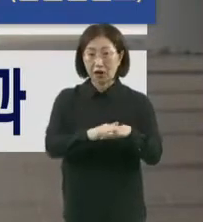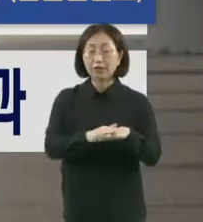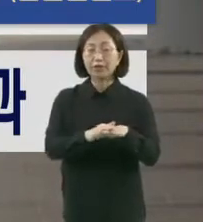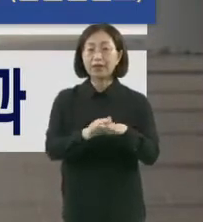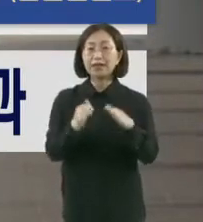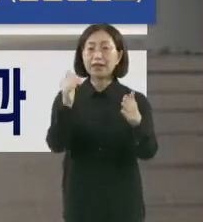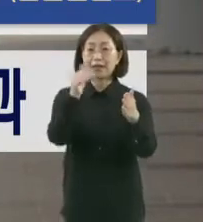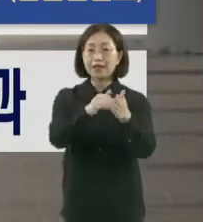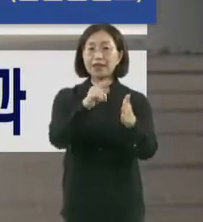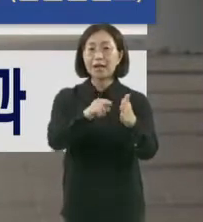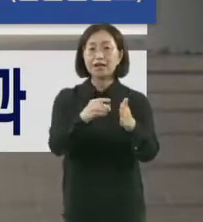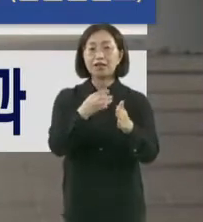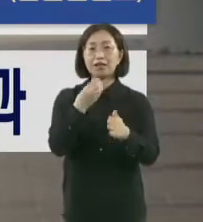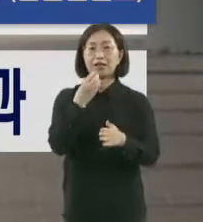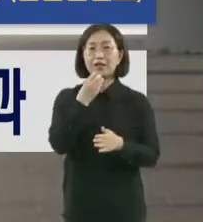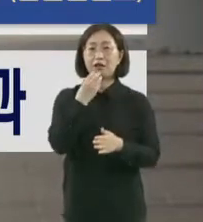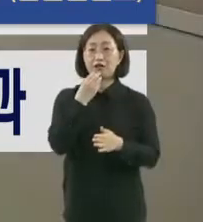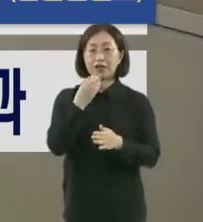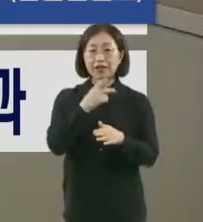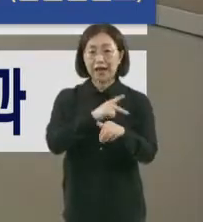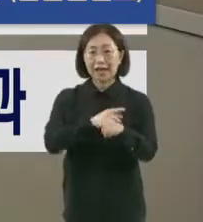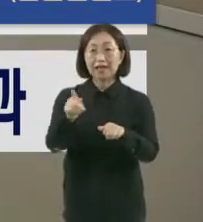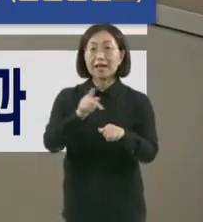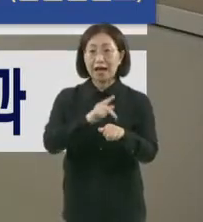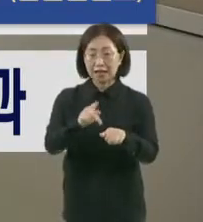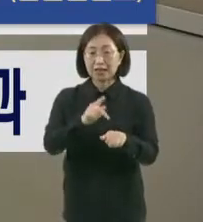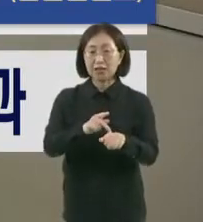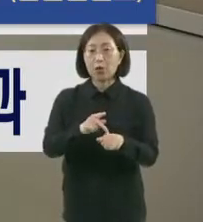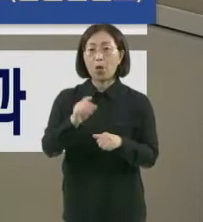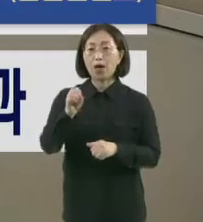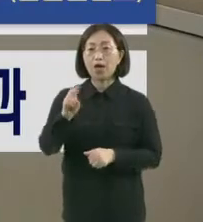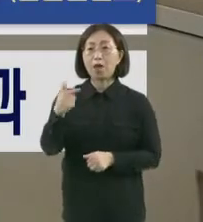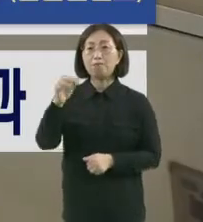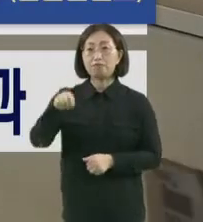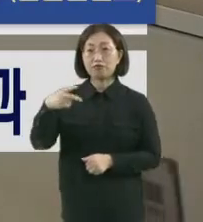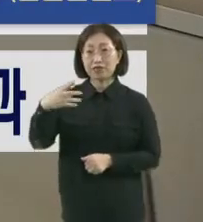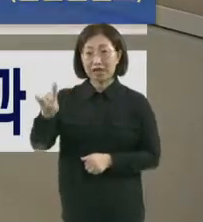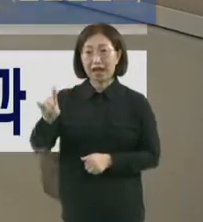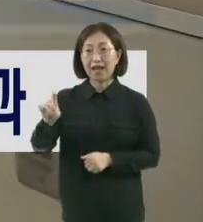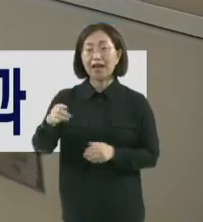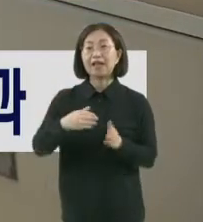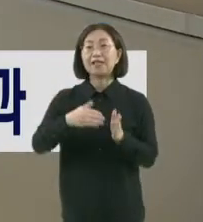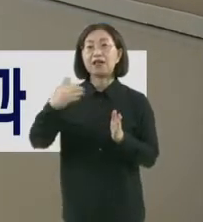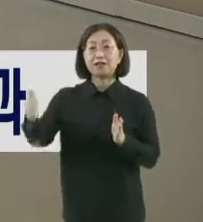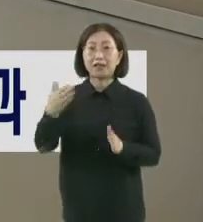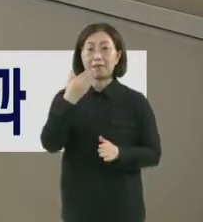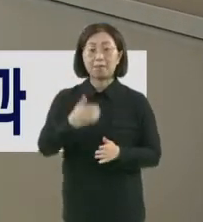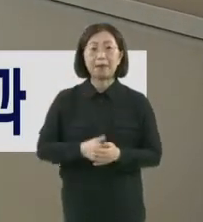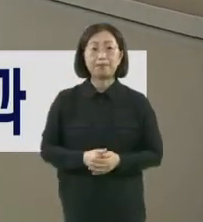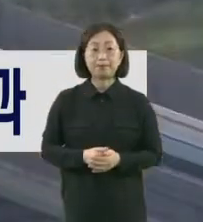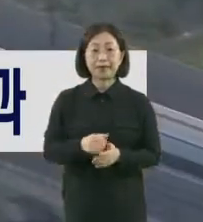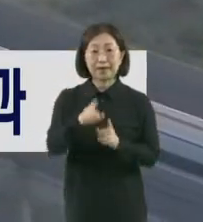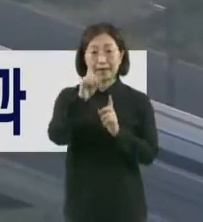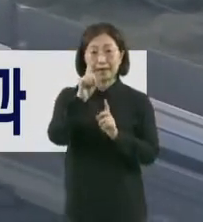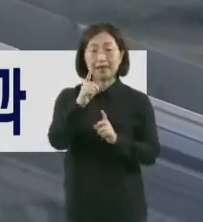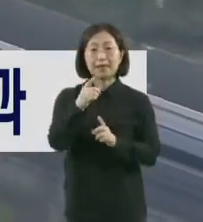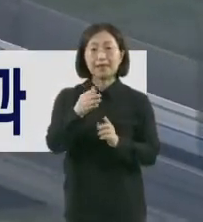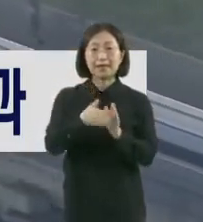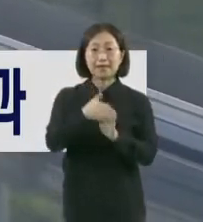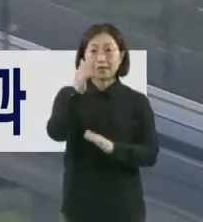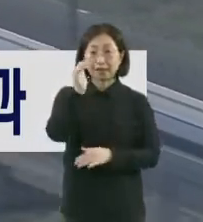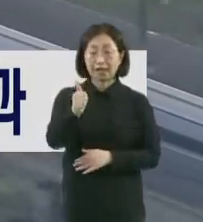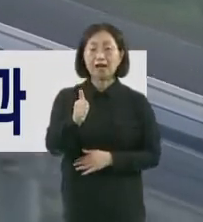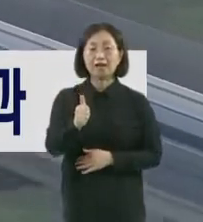KTX도 논산 훈련소가 있는 신연무대역까지 연장 운행이 가능해질 전망입니다. 이장우 대전시장은